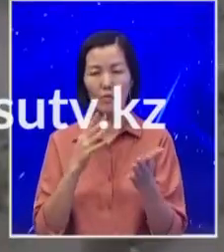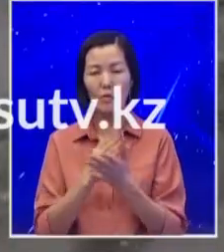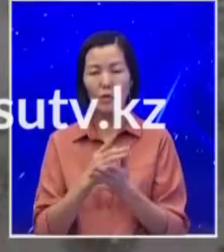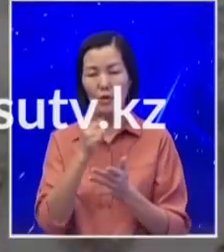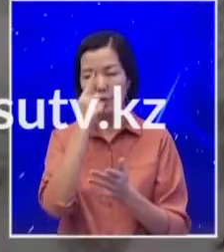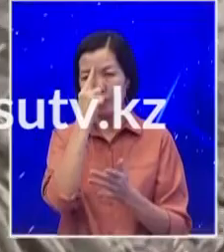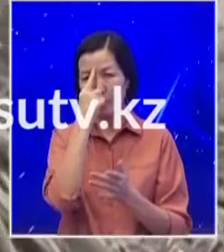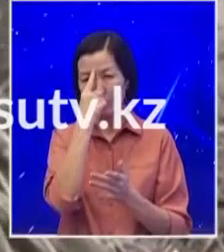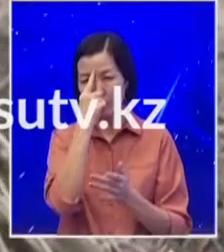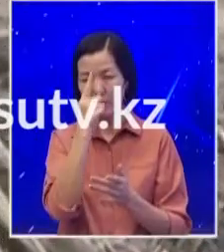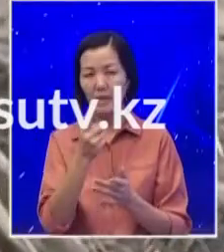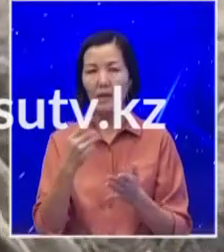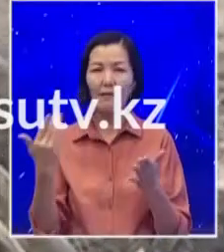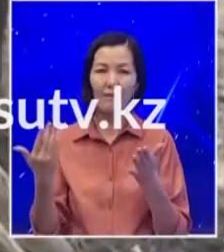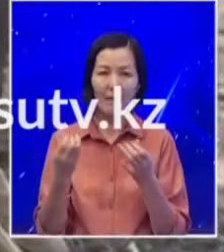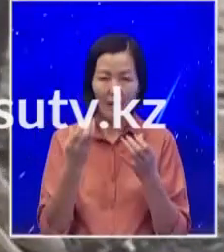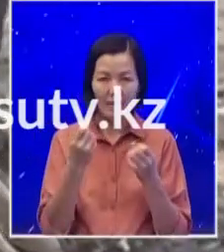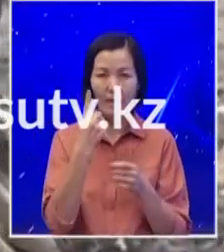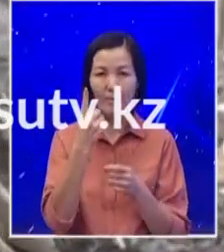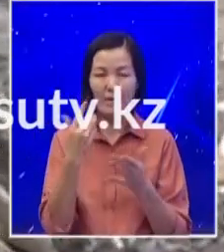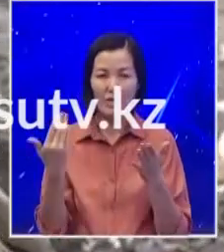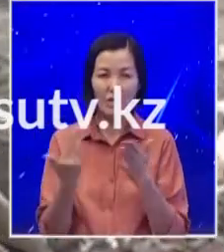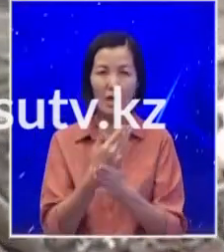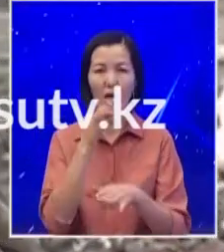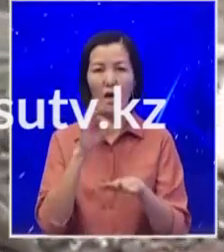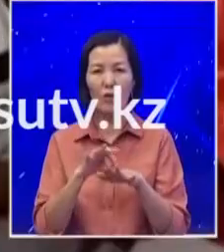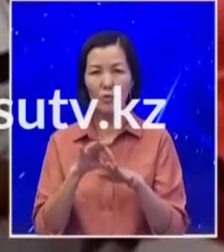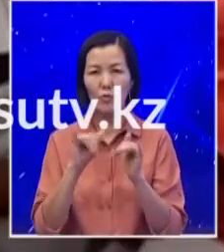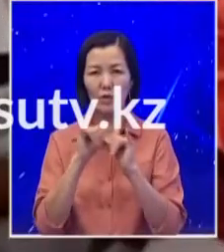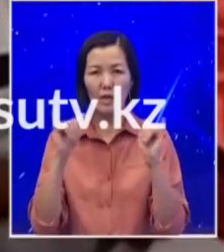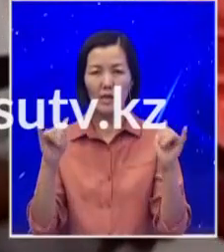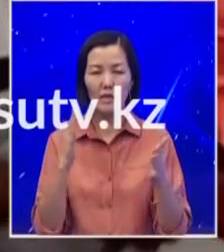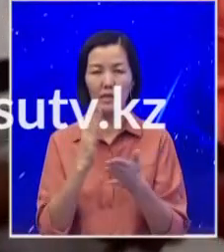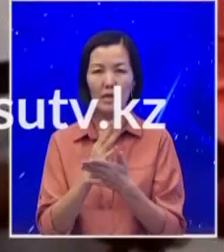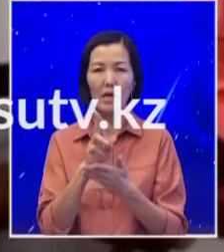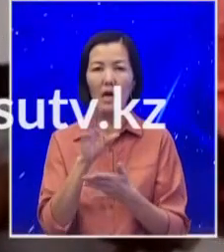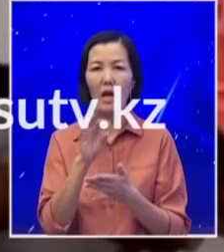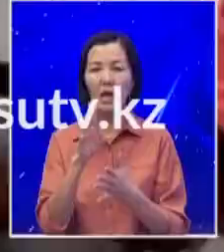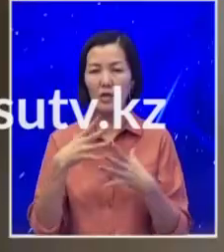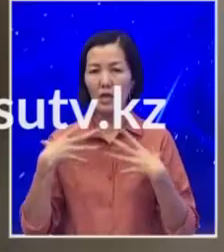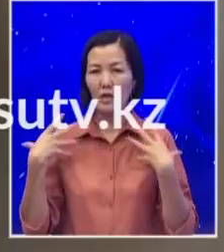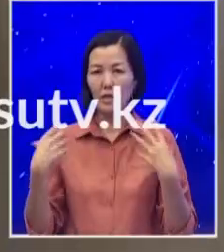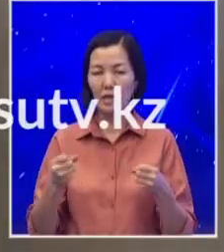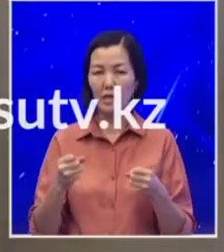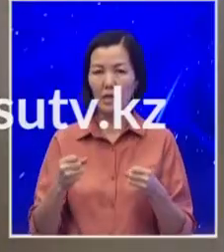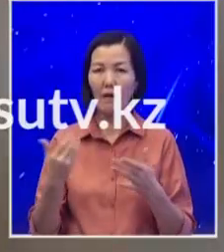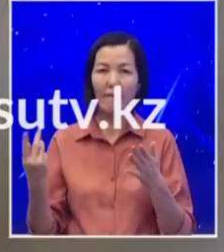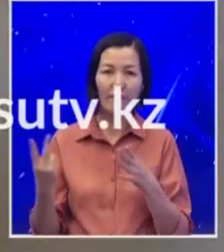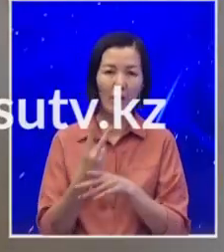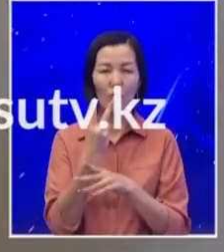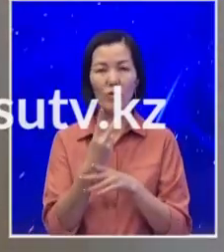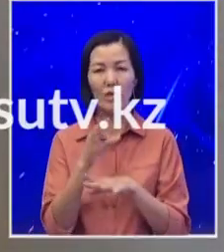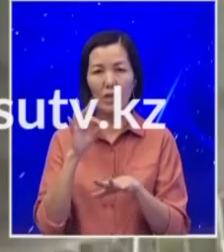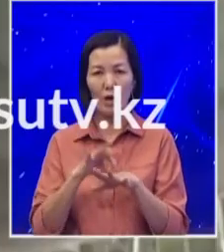Үндістанда мукоремикоза деген тағы бір ауру тарады. Дәрігерлер бұл дертке корона індеттен жазылғандар жиі шалдығып жатыр деп дабыл